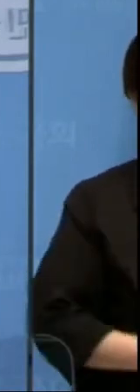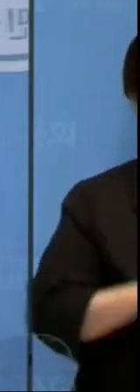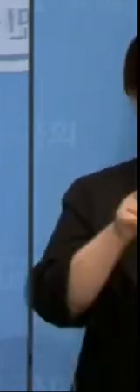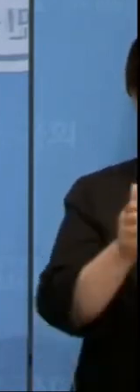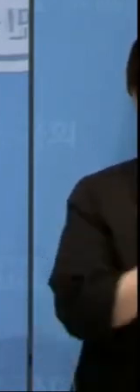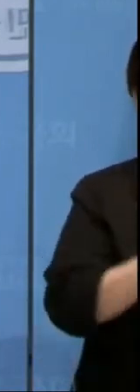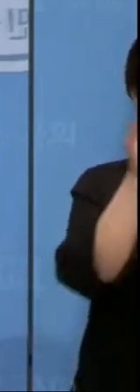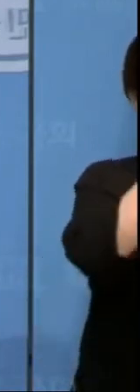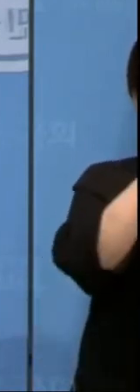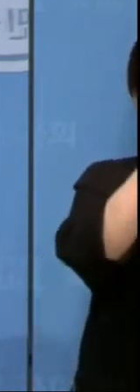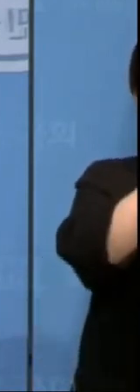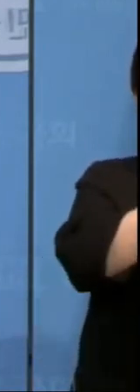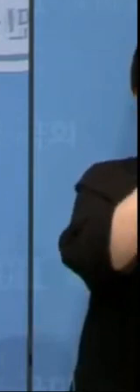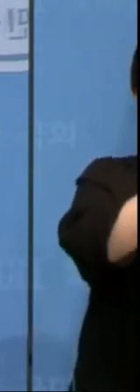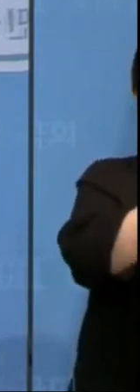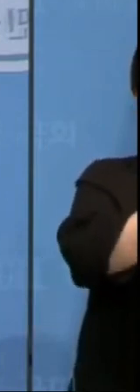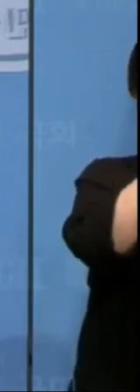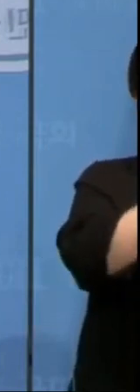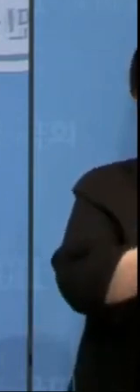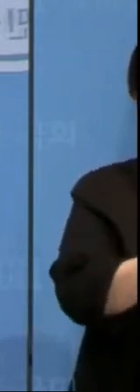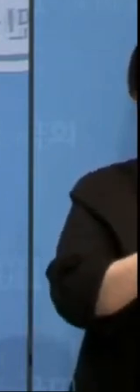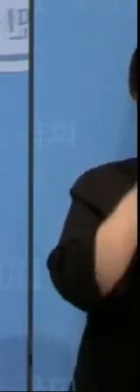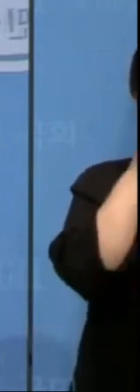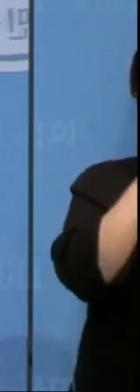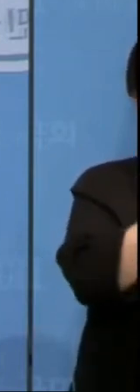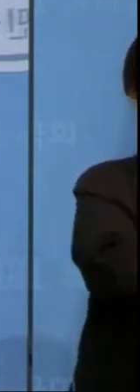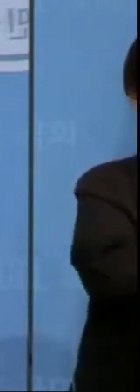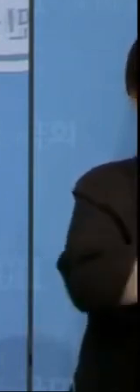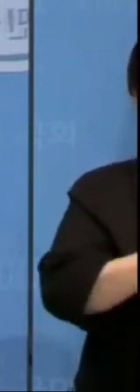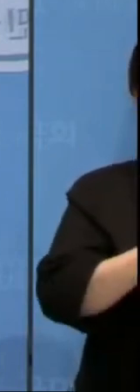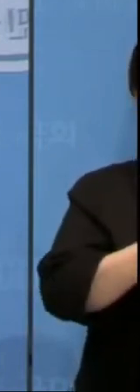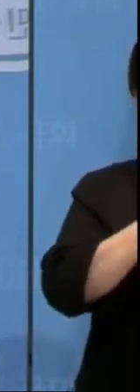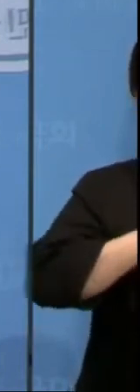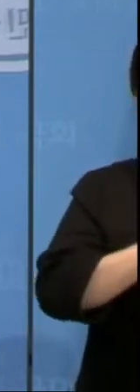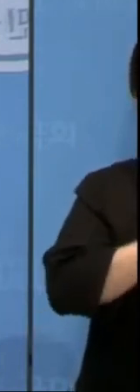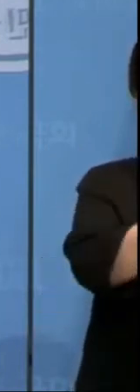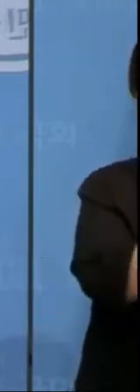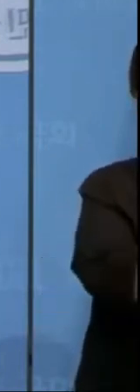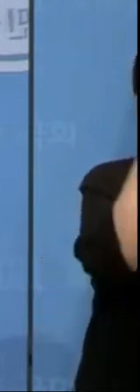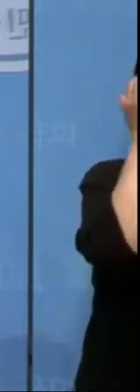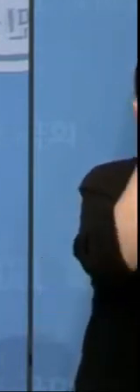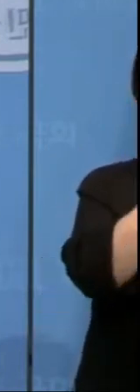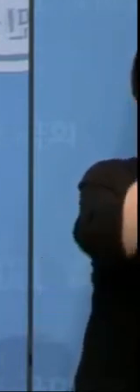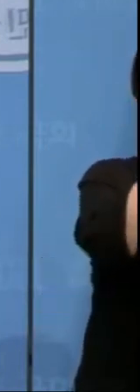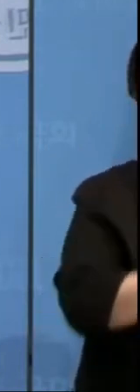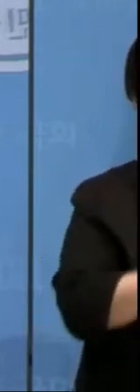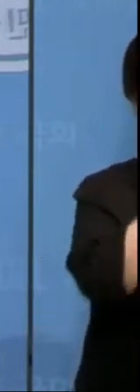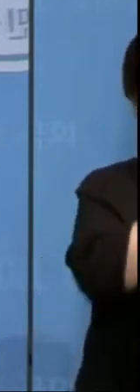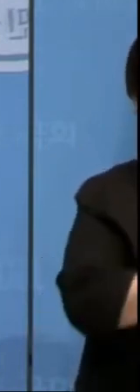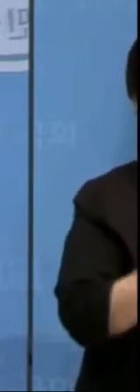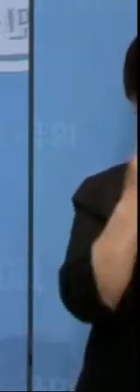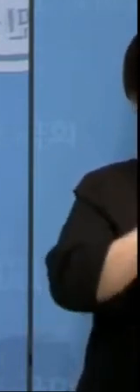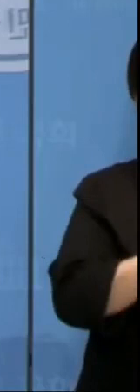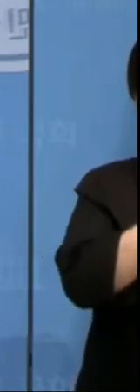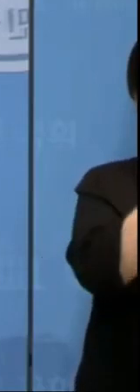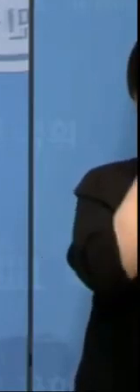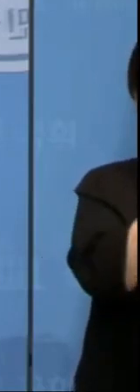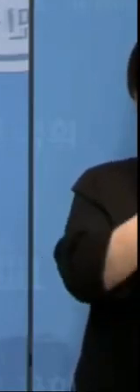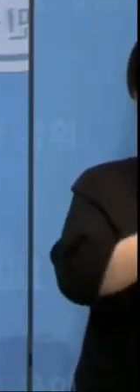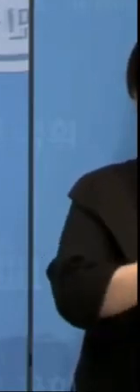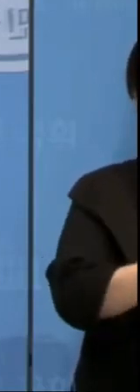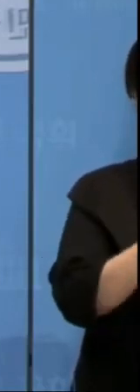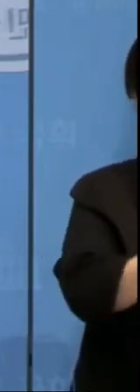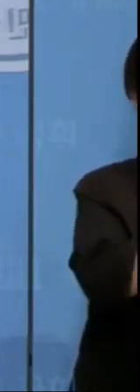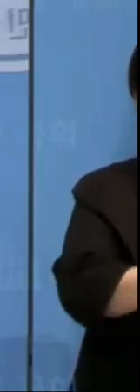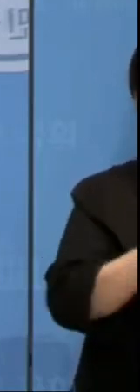이제까지 훈련소 신병들은 고통스러운 과정을 겪어야 했습니다. 또한 입소를 앞둔 예비병과 가족들은